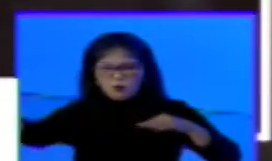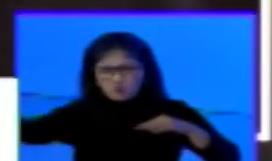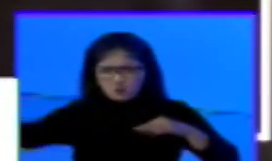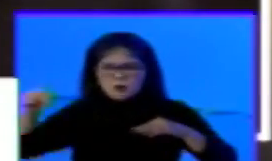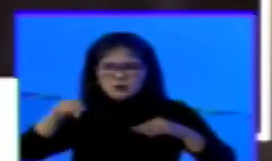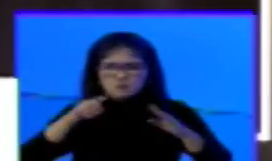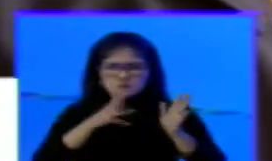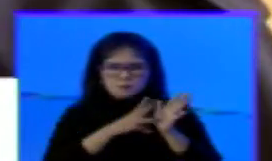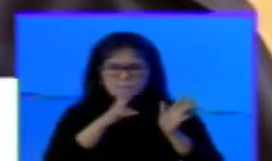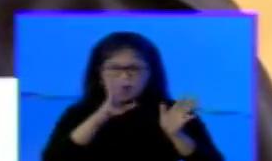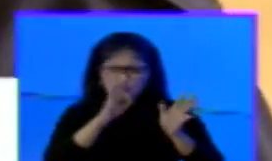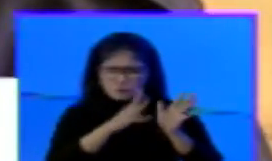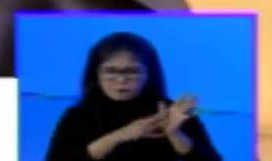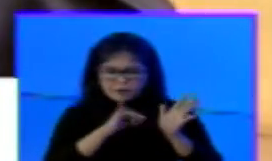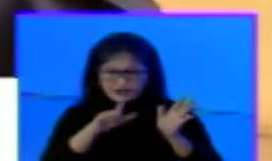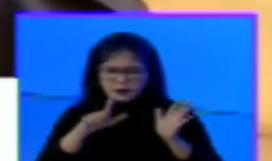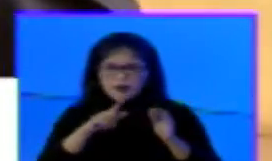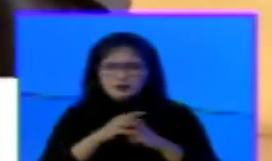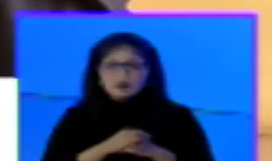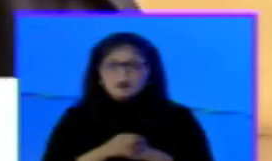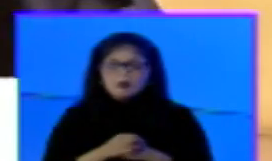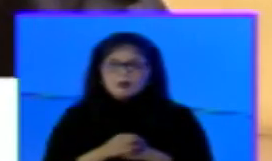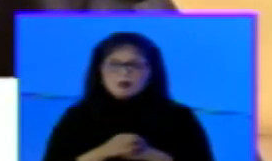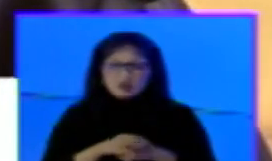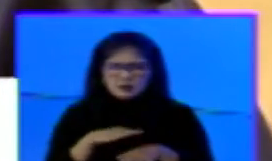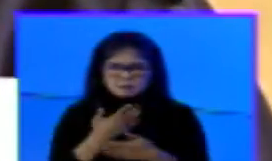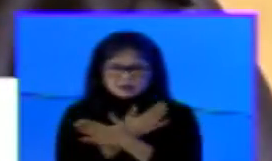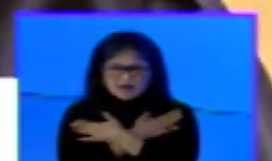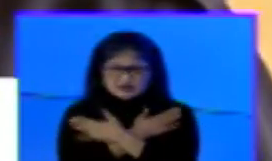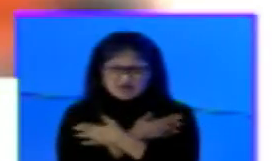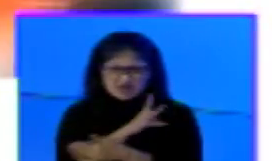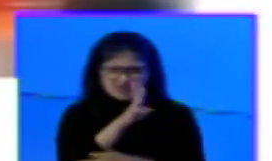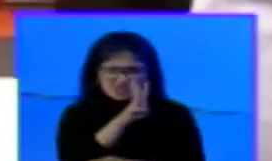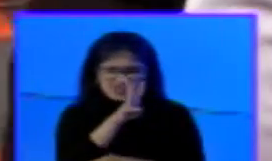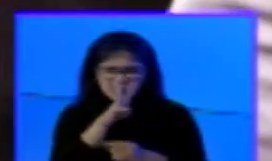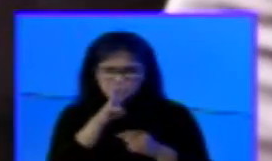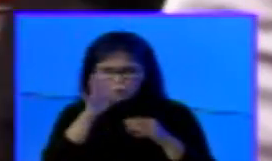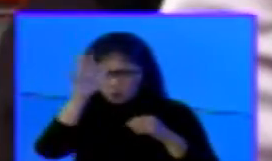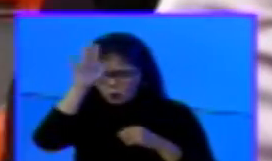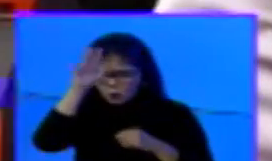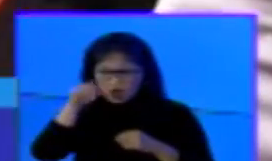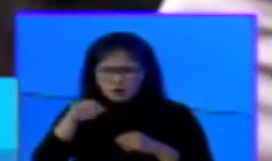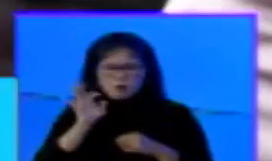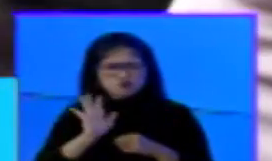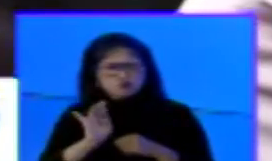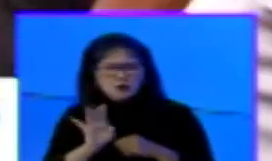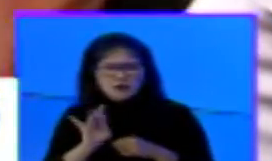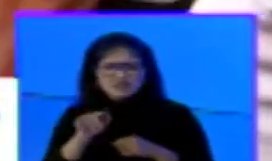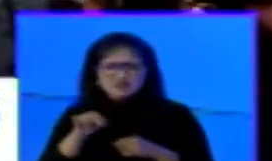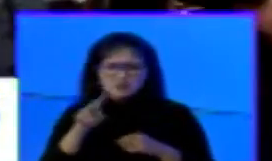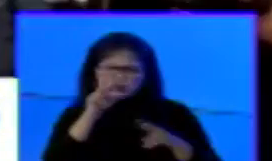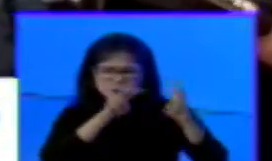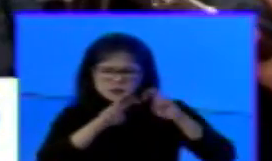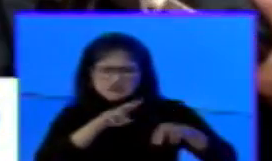apakah jenazah ini yang 3 orang tadi atau bukan? Itu pertama. Sebelumnya 7 wisatawan